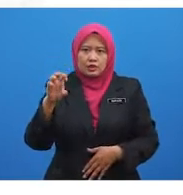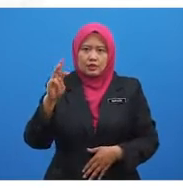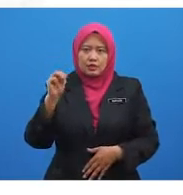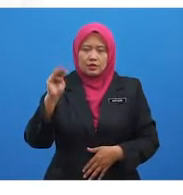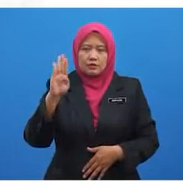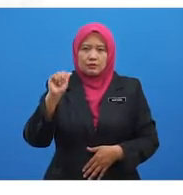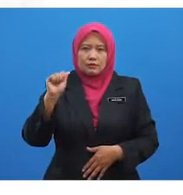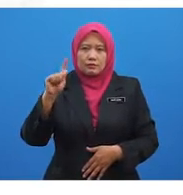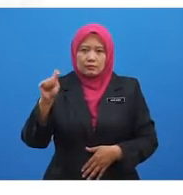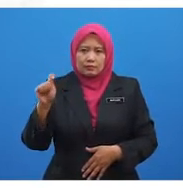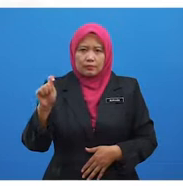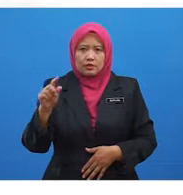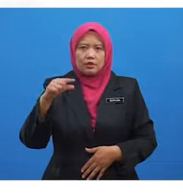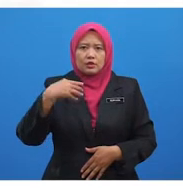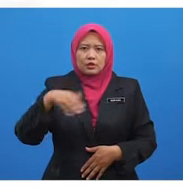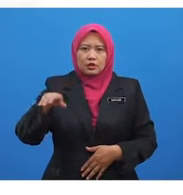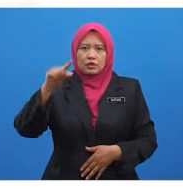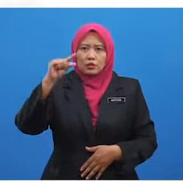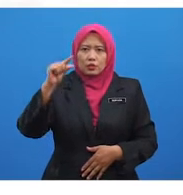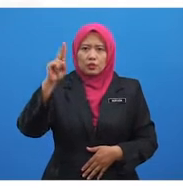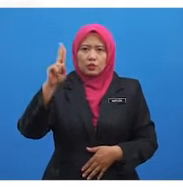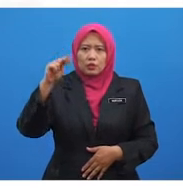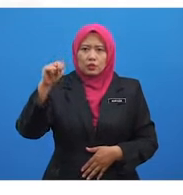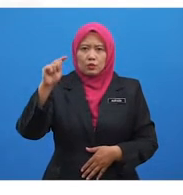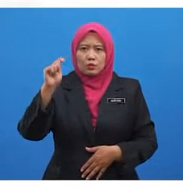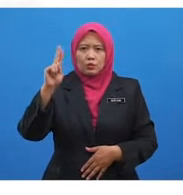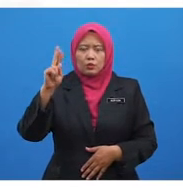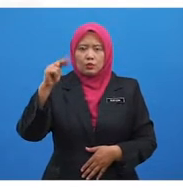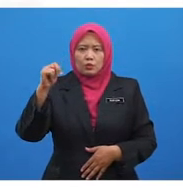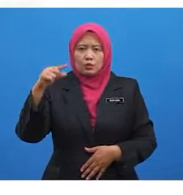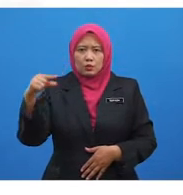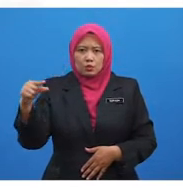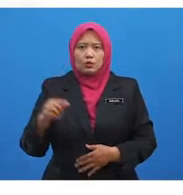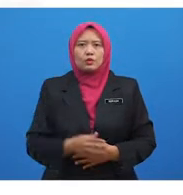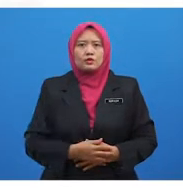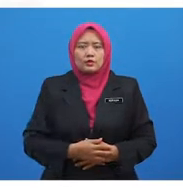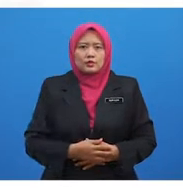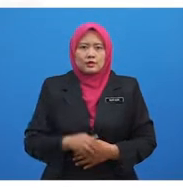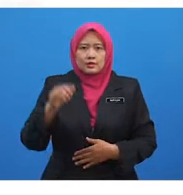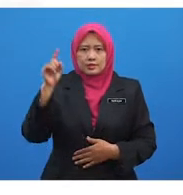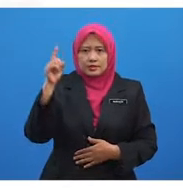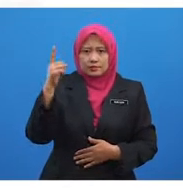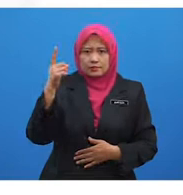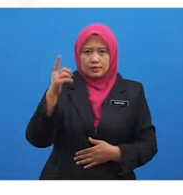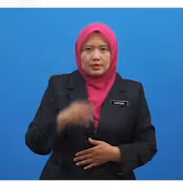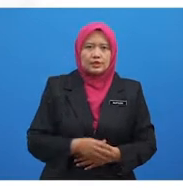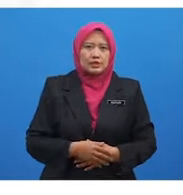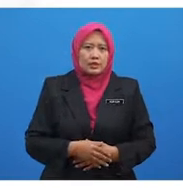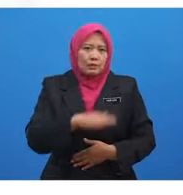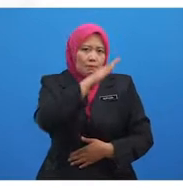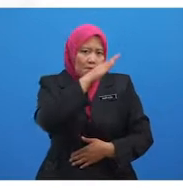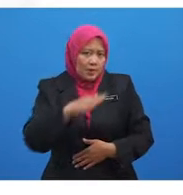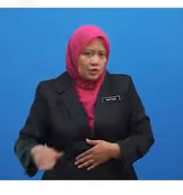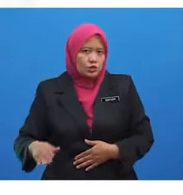serong dan 12 ancung tinggi. Selain itu, istana ini juga mempunyai 3